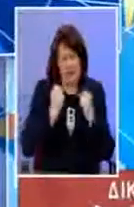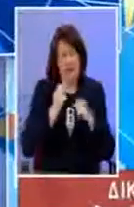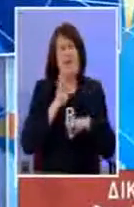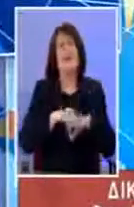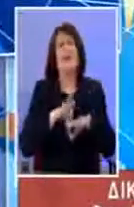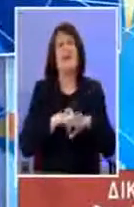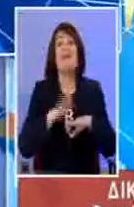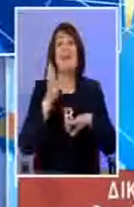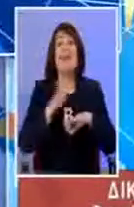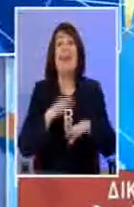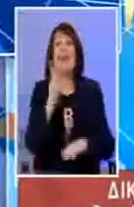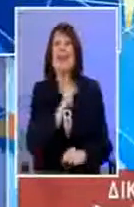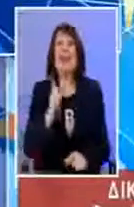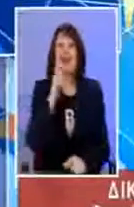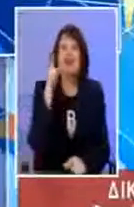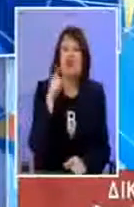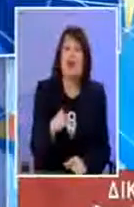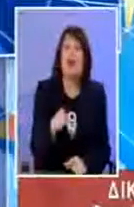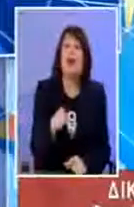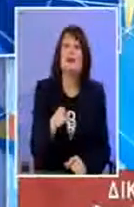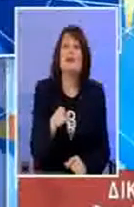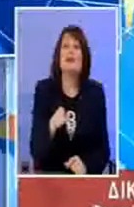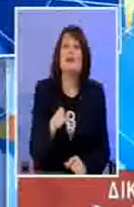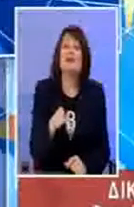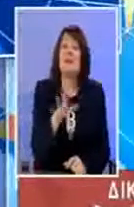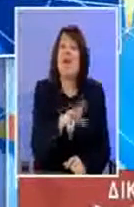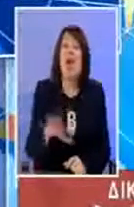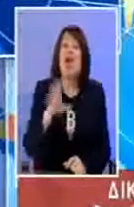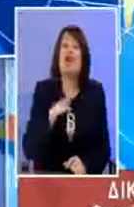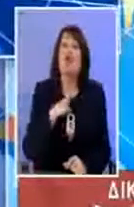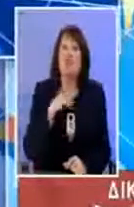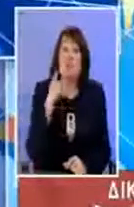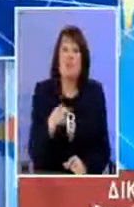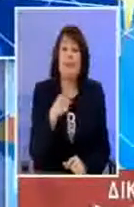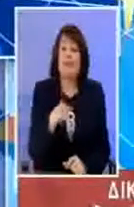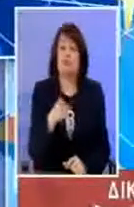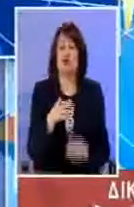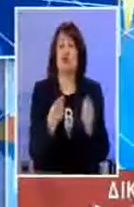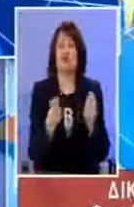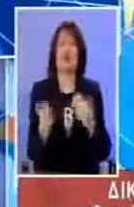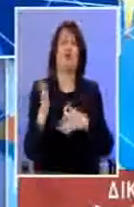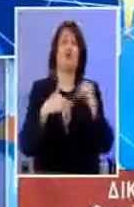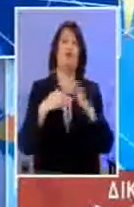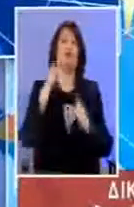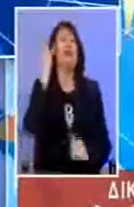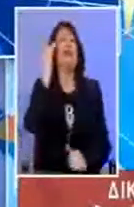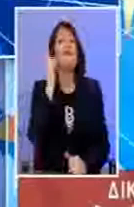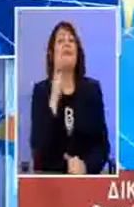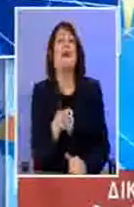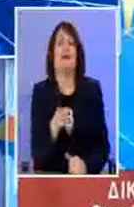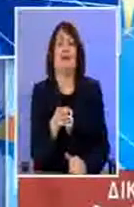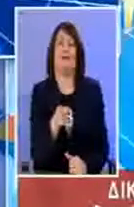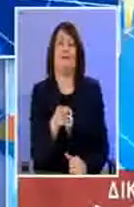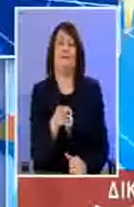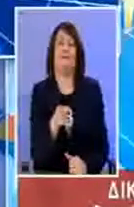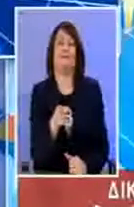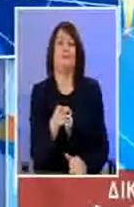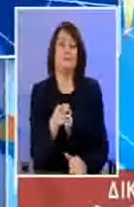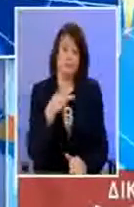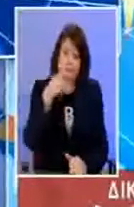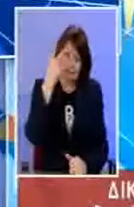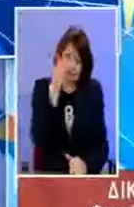Φταίει η κοινωνία και το κοινωνικό σύνολο, όπως έχει δομηθεί, που δεν έχει αφήσει το